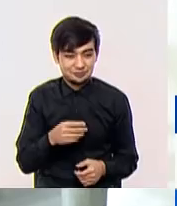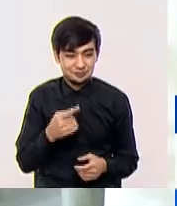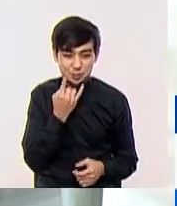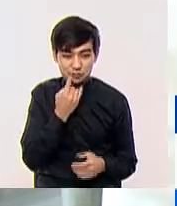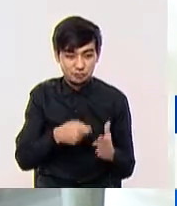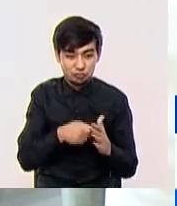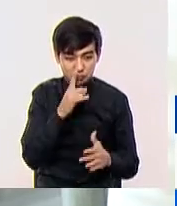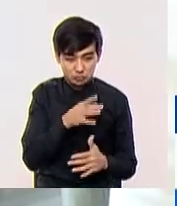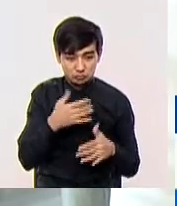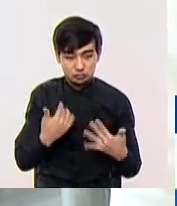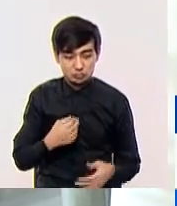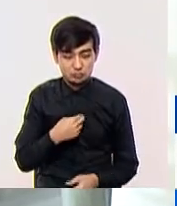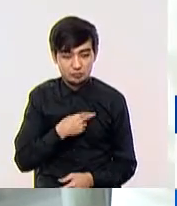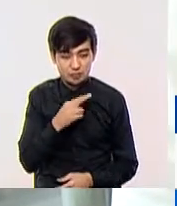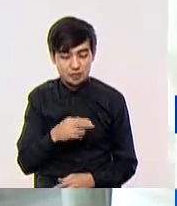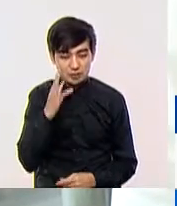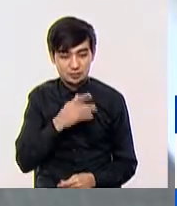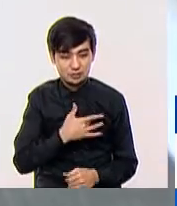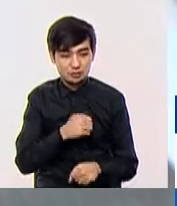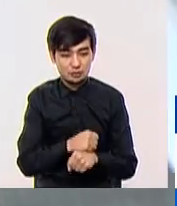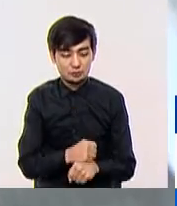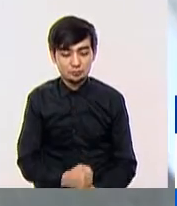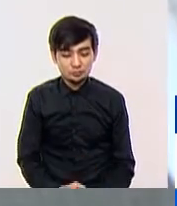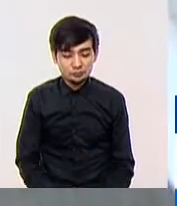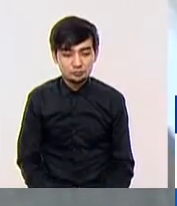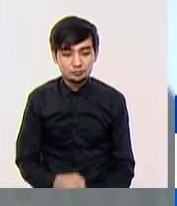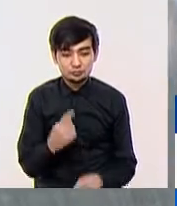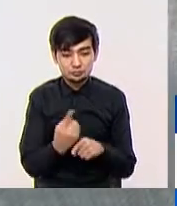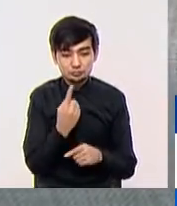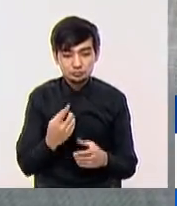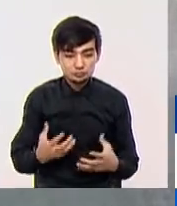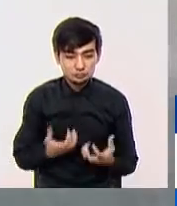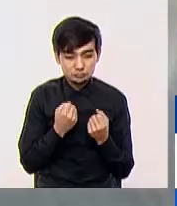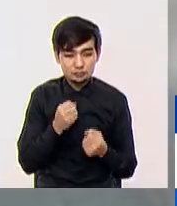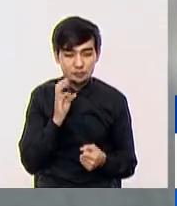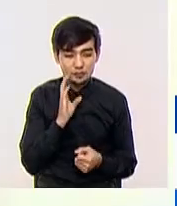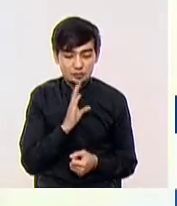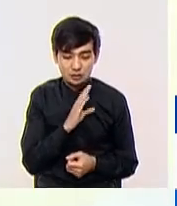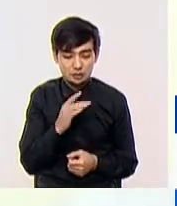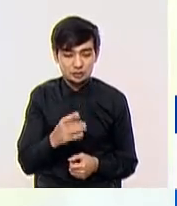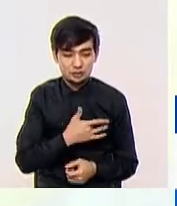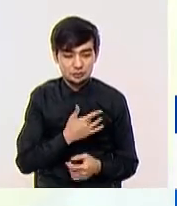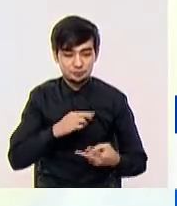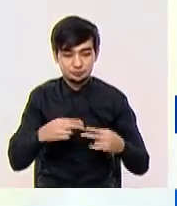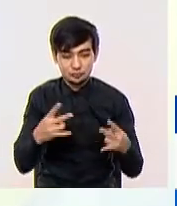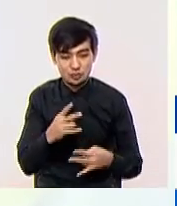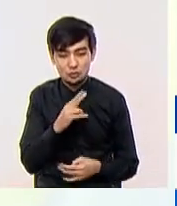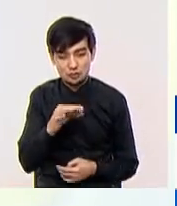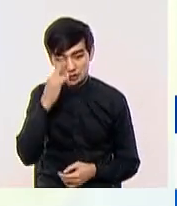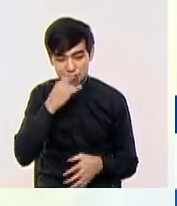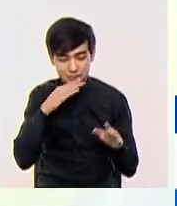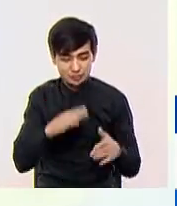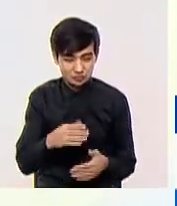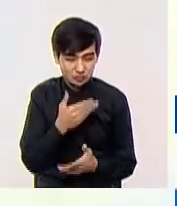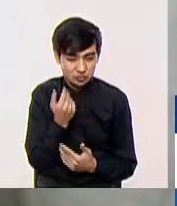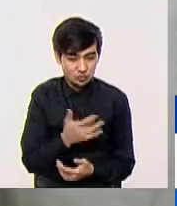и все, может быть, остановка сердца. Единственный шанс выжить для Ольги – трансплантация. Но донорских органов в Казахстане почти